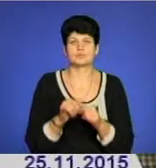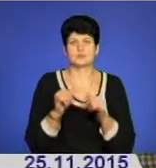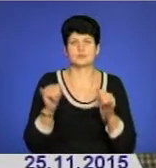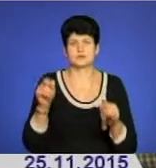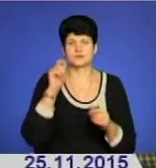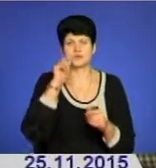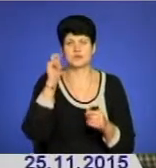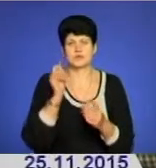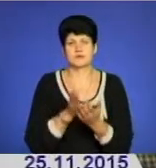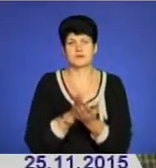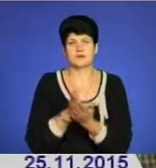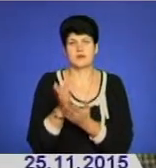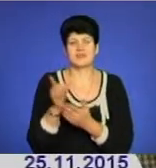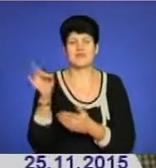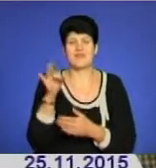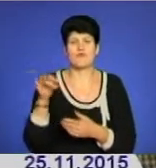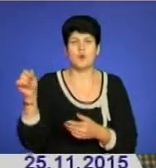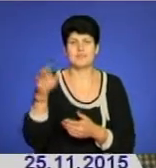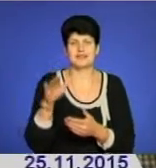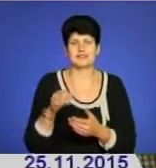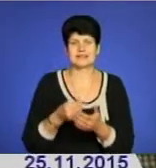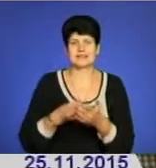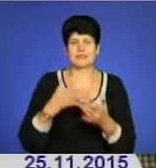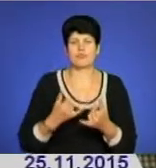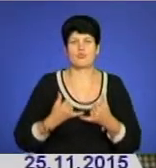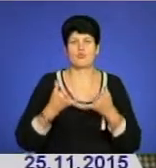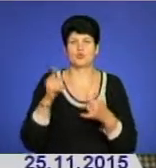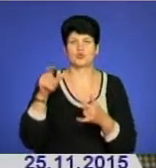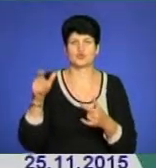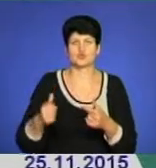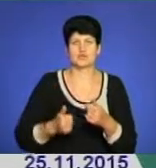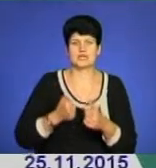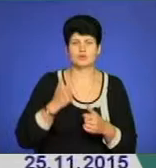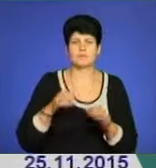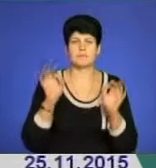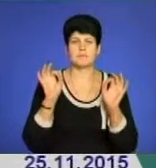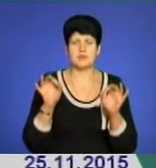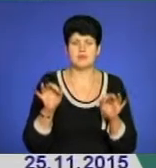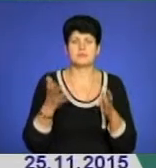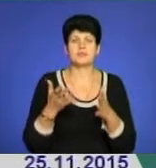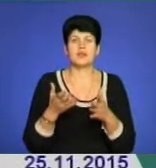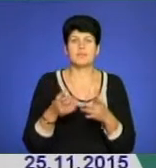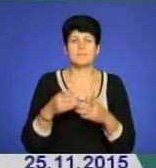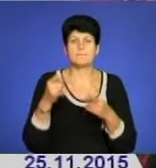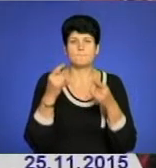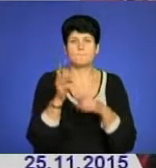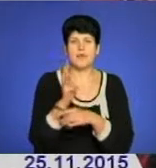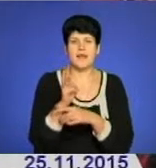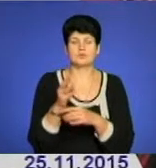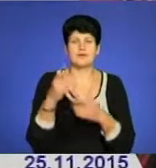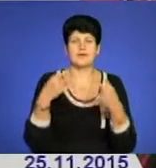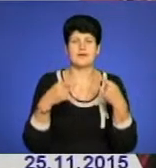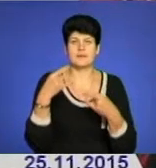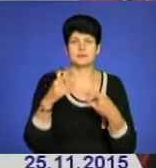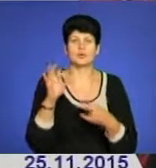до європейських цінностей, поваги до людської гідності, до права. Проектор, екран і ноутбук. А ще вдячний